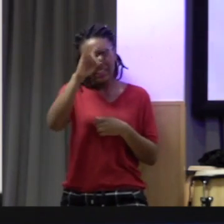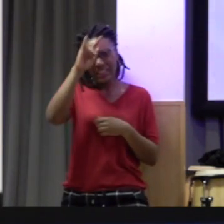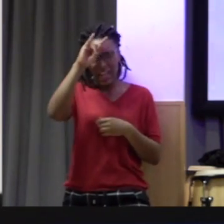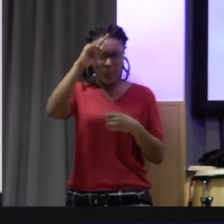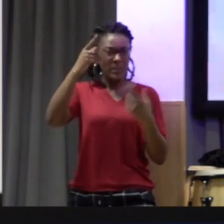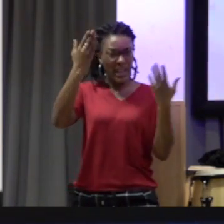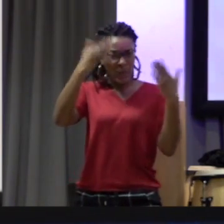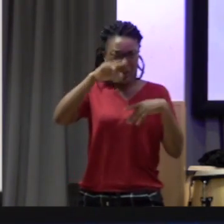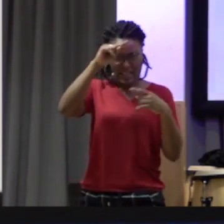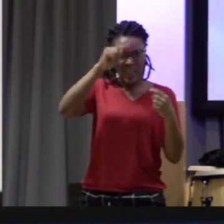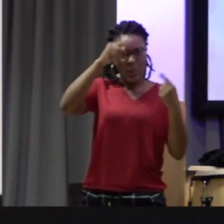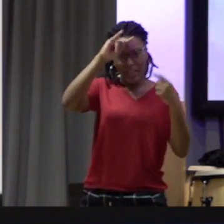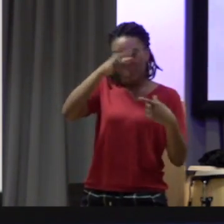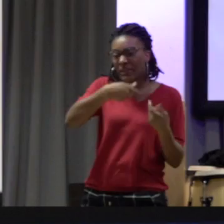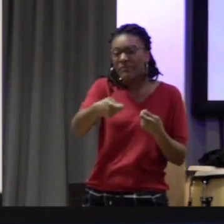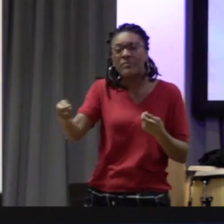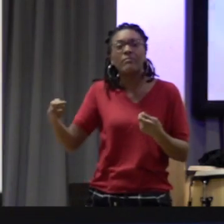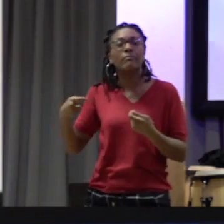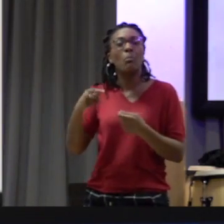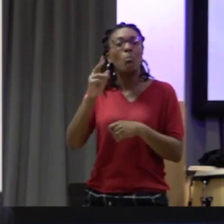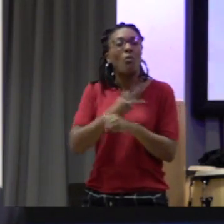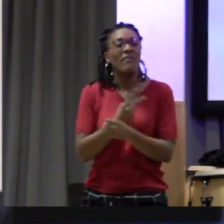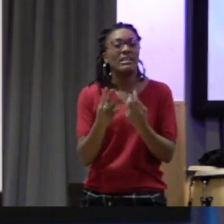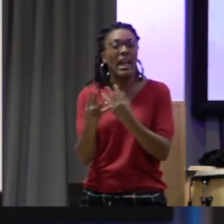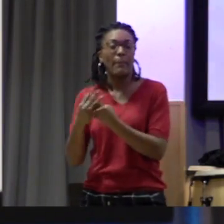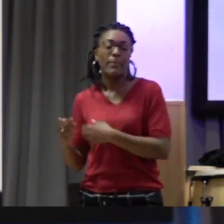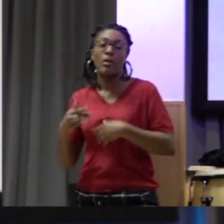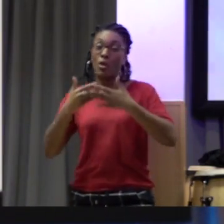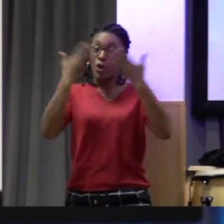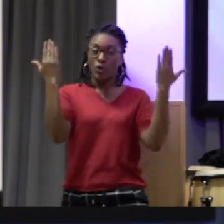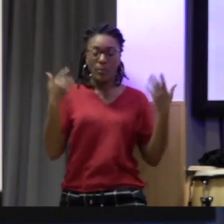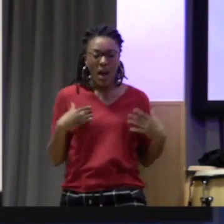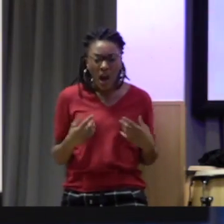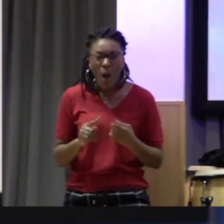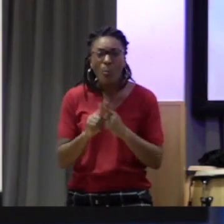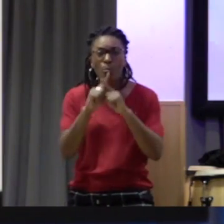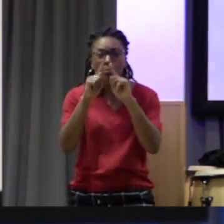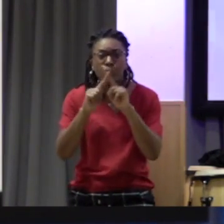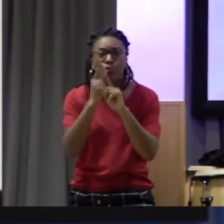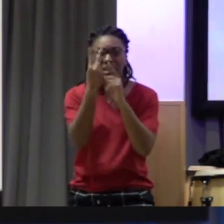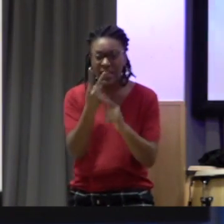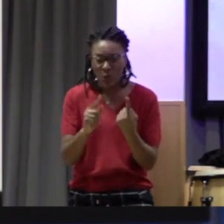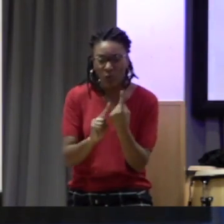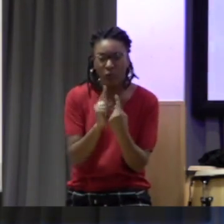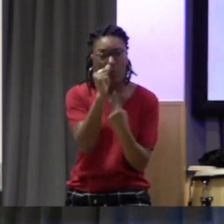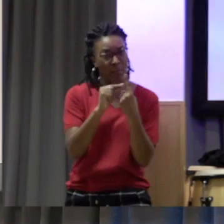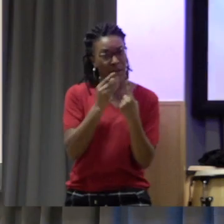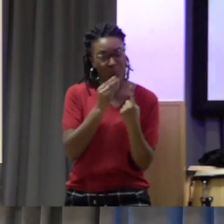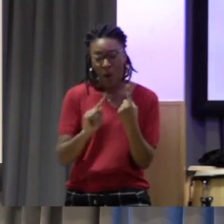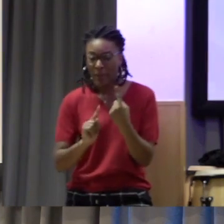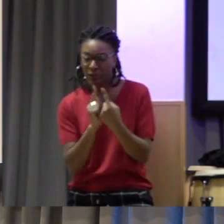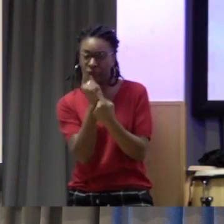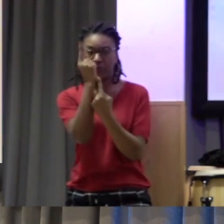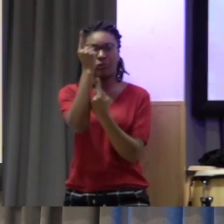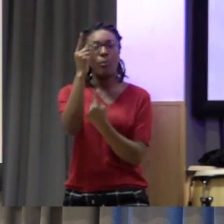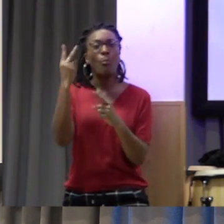Et quand les serviteurs se sont rendus compte que cela poussait ensemble, ils ont dit, mais maître, on va essayer d'enlever l'ivraie. Il a dit, non,